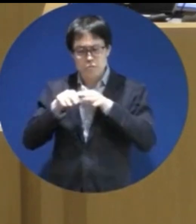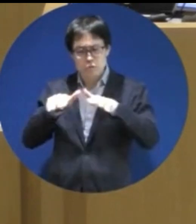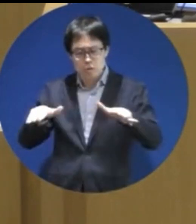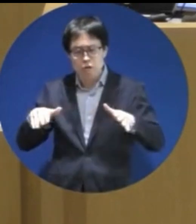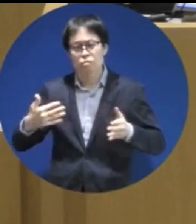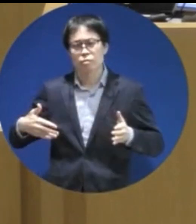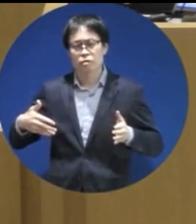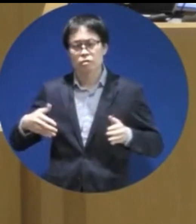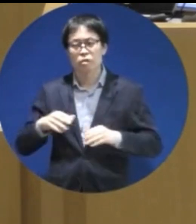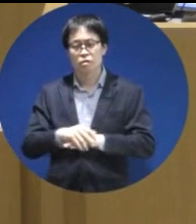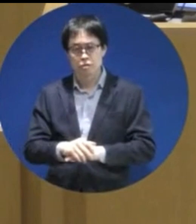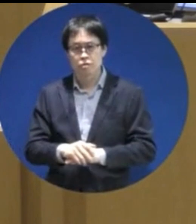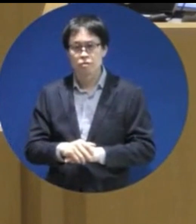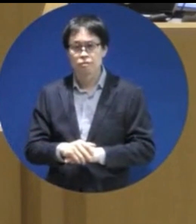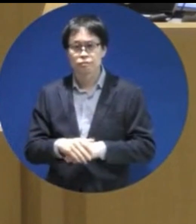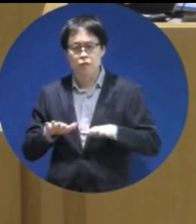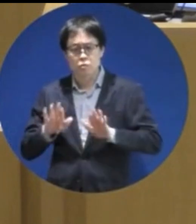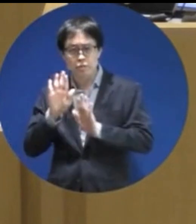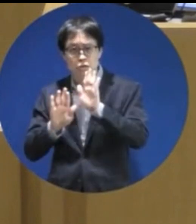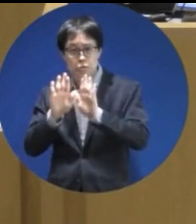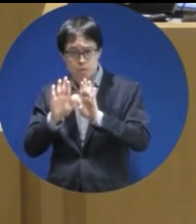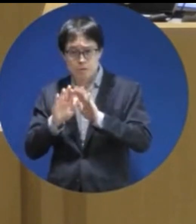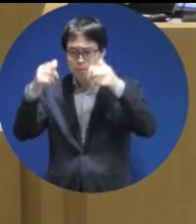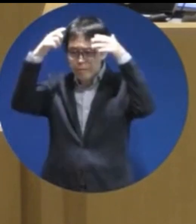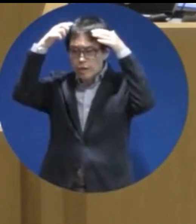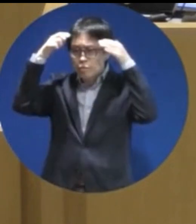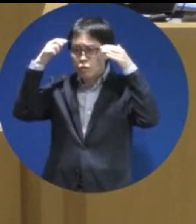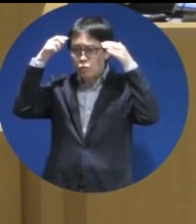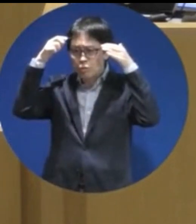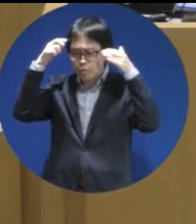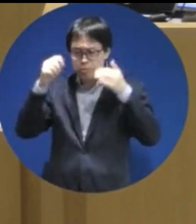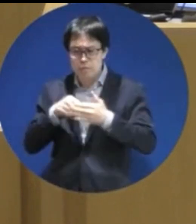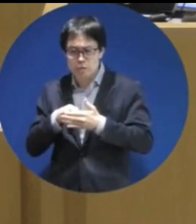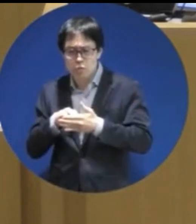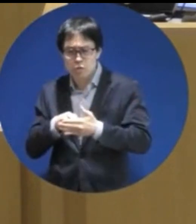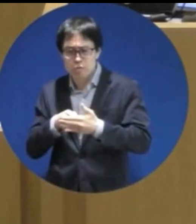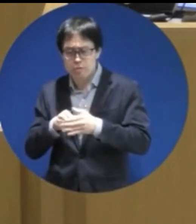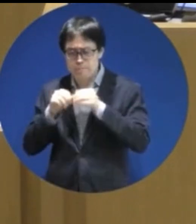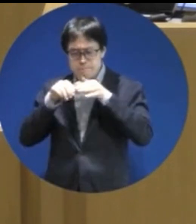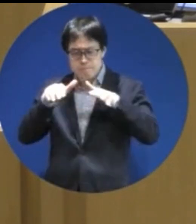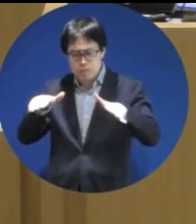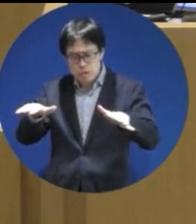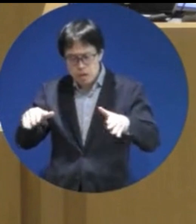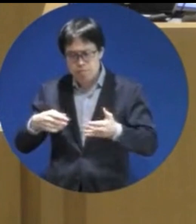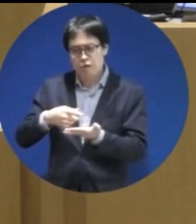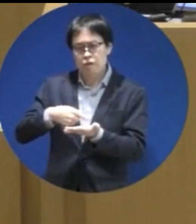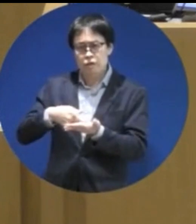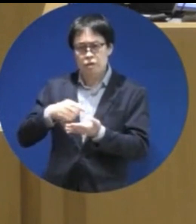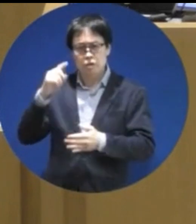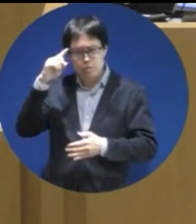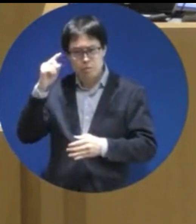現状が見受けられます。この現状にはヘルメット着用の努力義務が広く周知されていないことも挙げられ